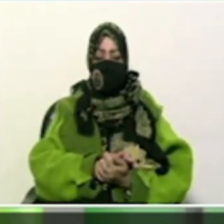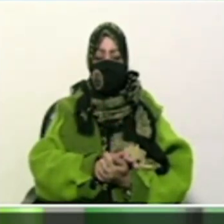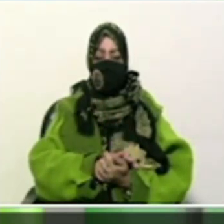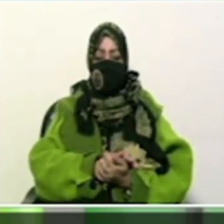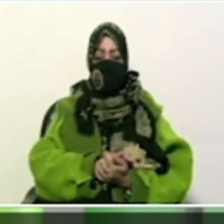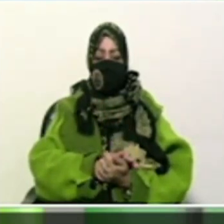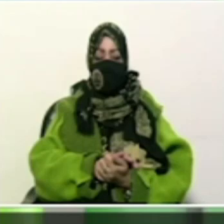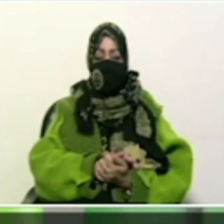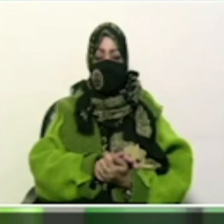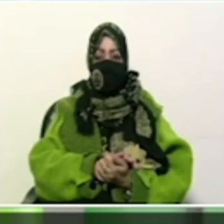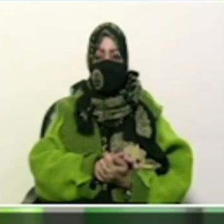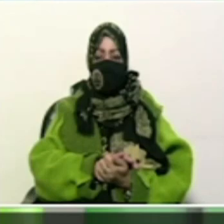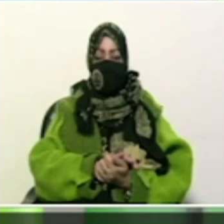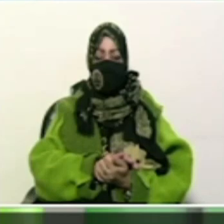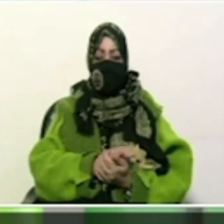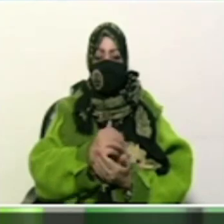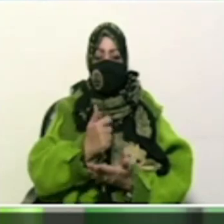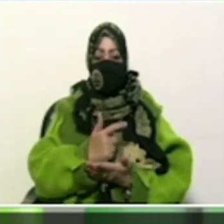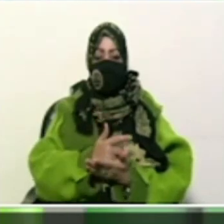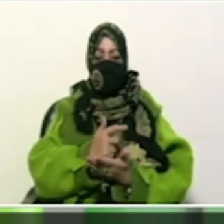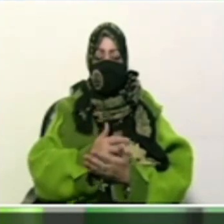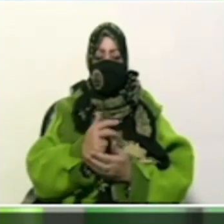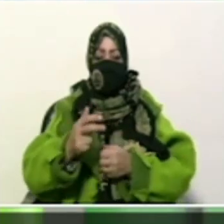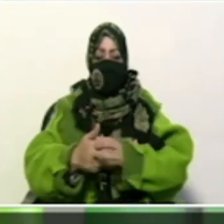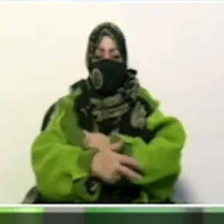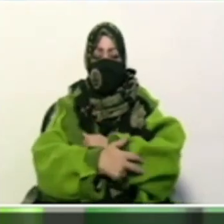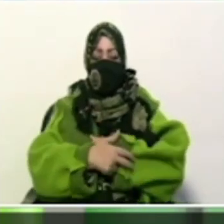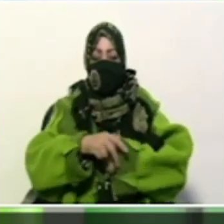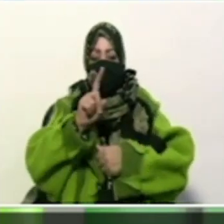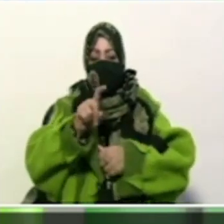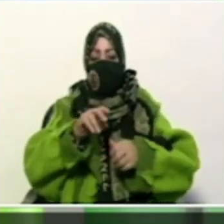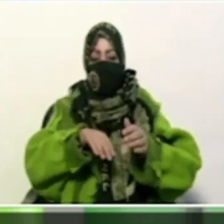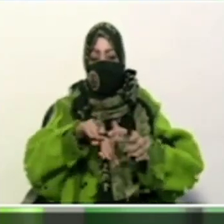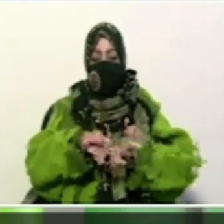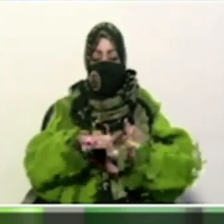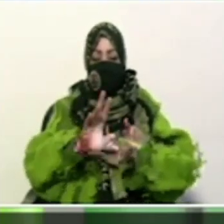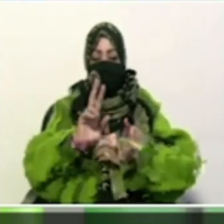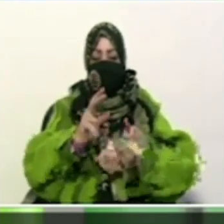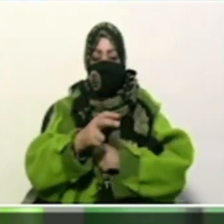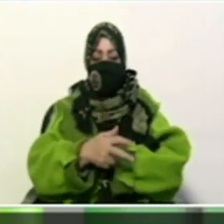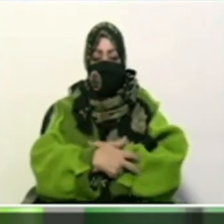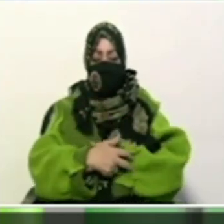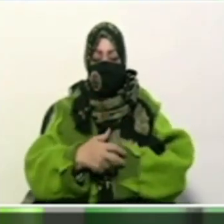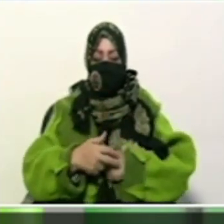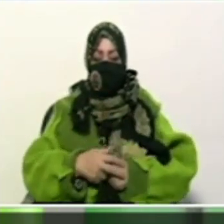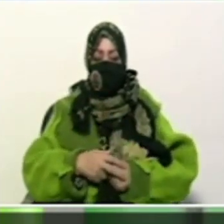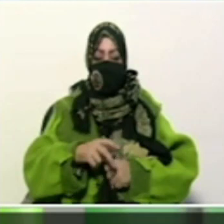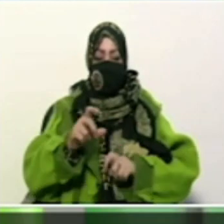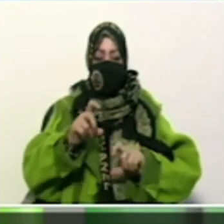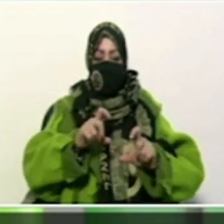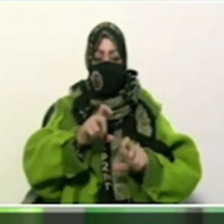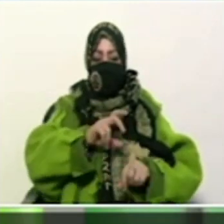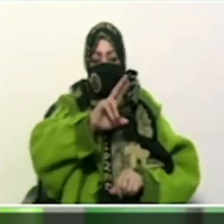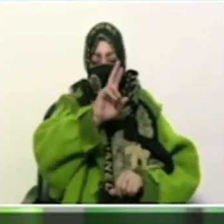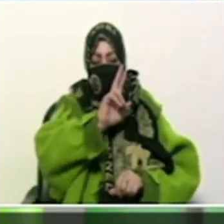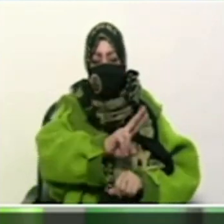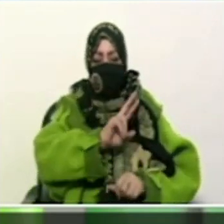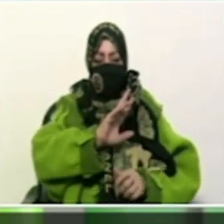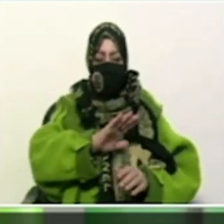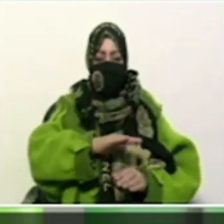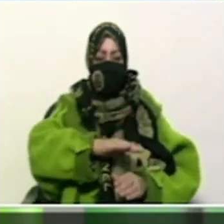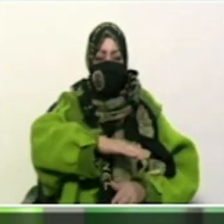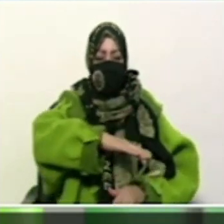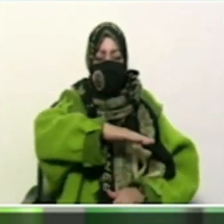المصرف، عارف كيف؟ يعني مش دارسين نحن، ولكن نظرا لظروف السيوله ما نسحبوش ديما. فهل بنعرف انا